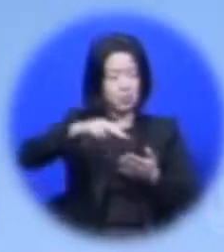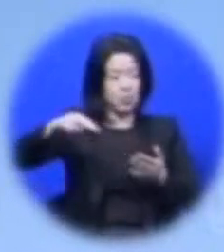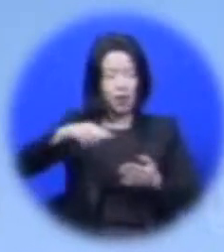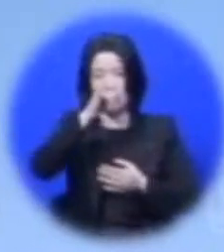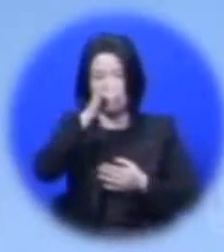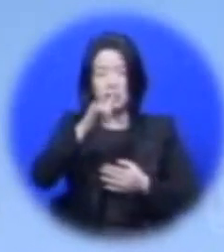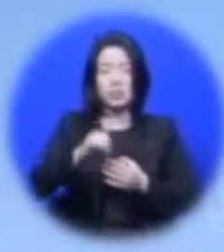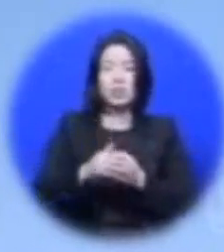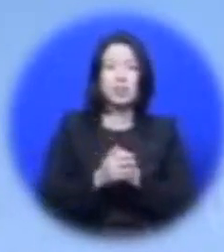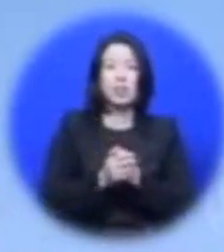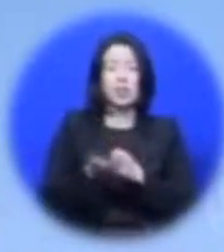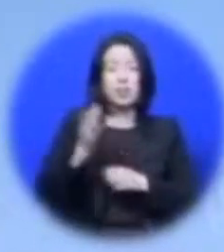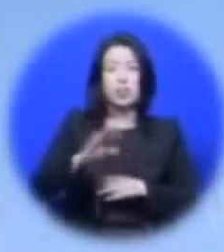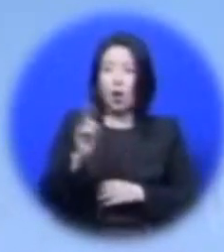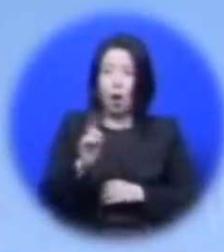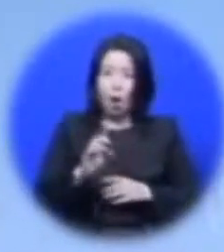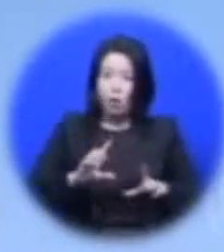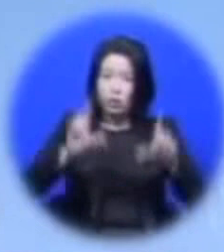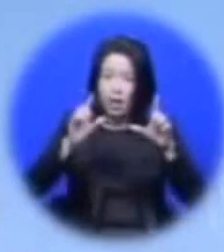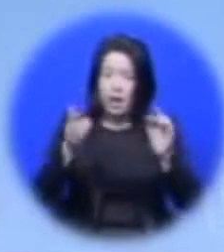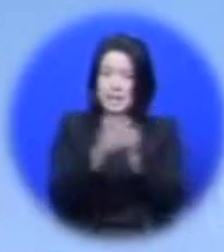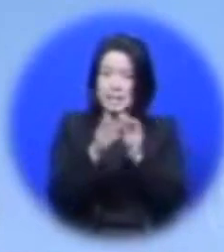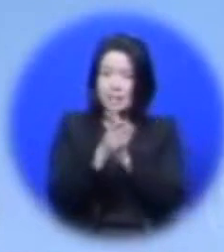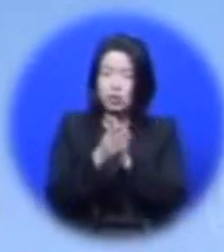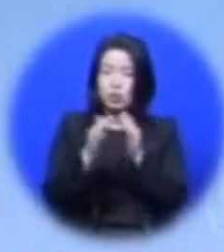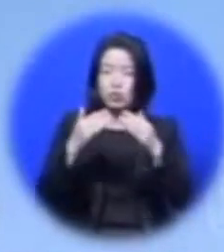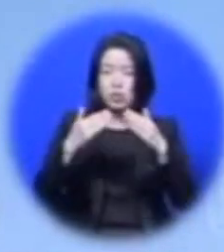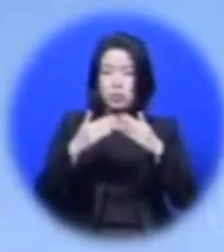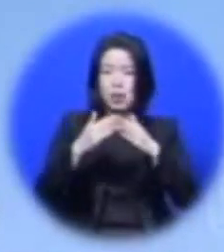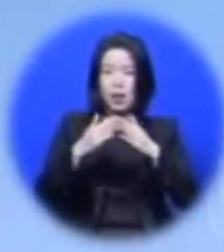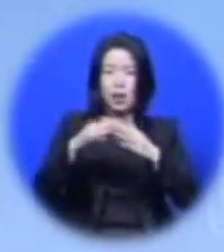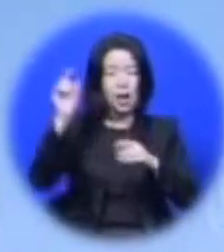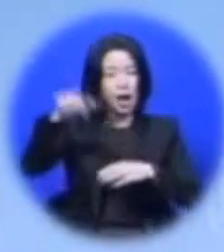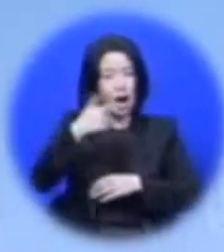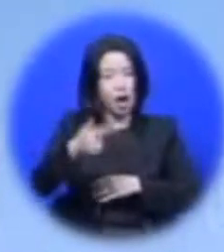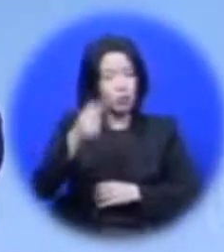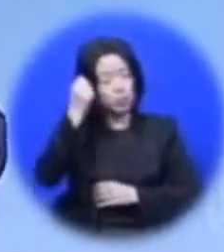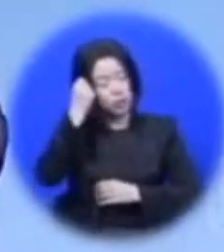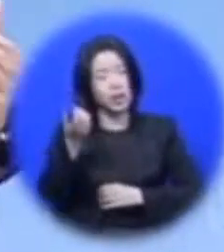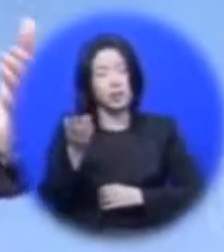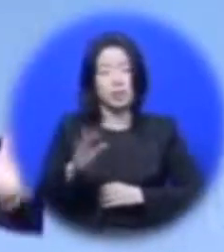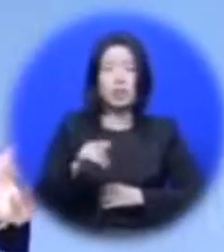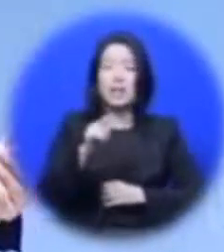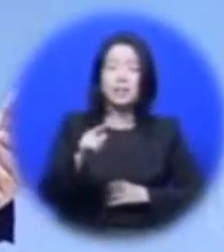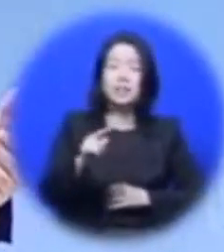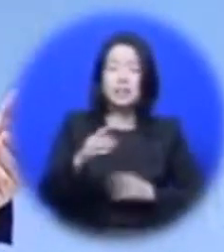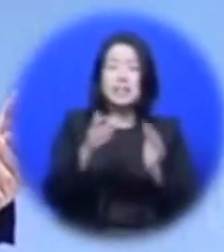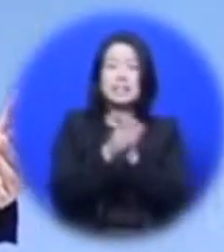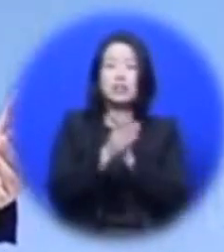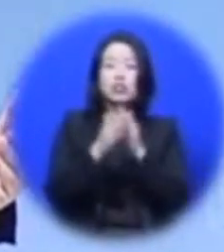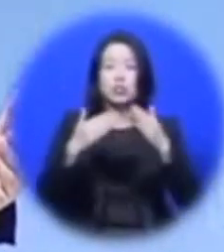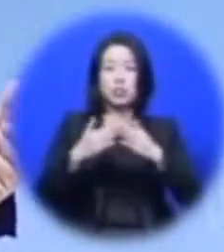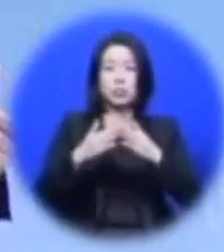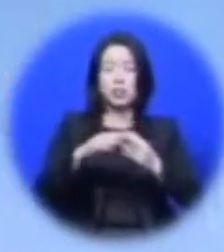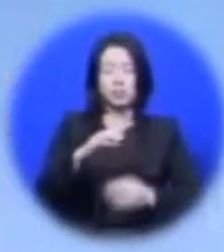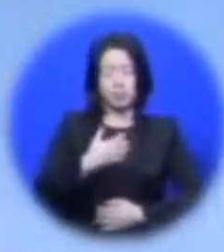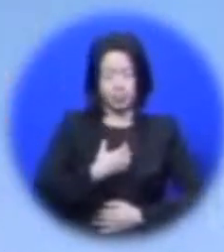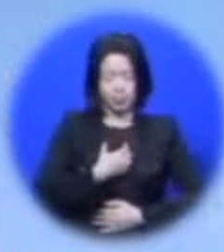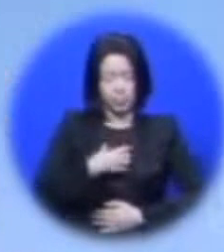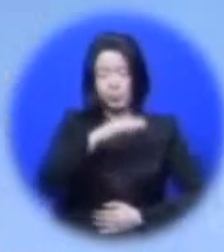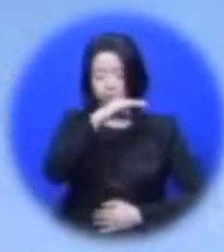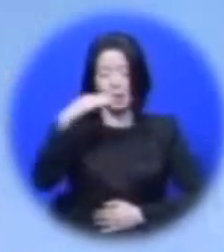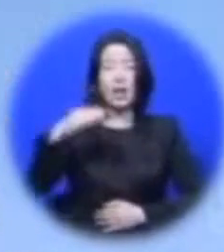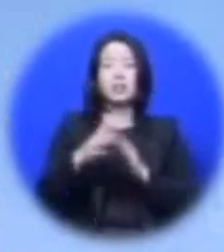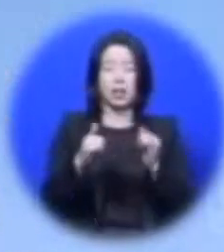그런데 어느 날 친구 집에 하루를 묵어야 되는데 그 친구 집이 아주 경건한 집이에요. 매일